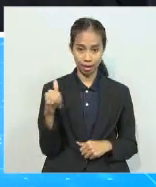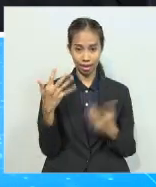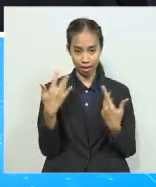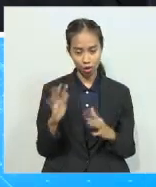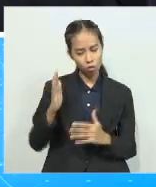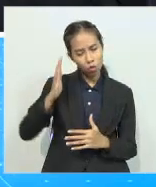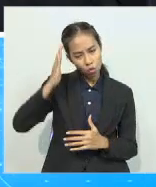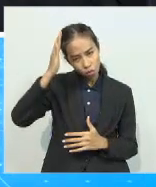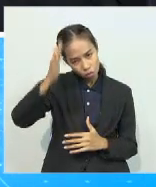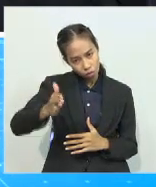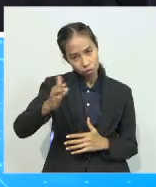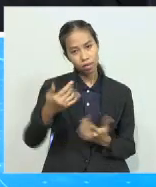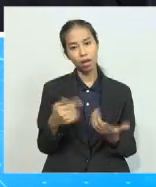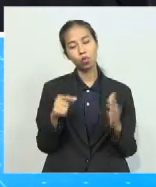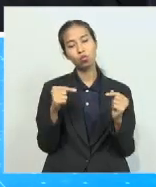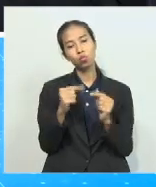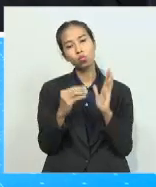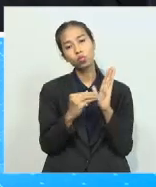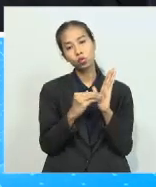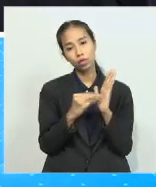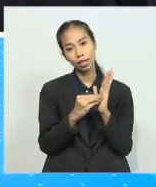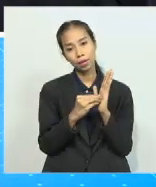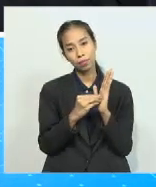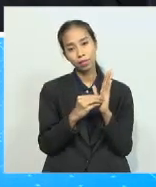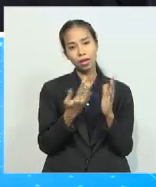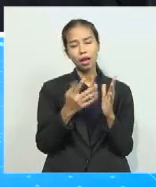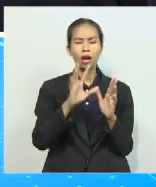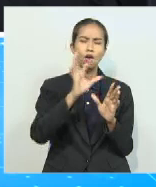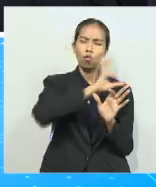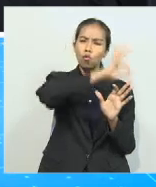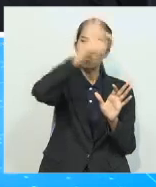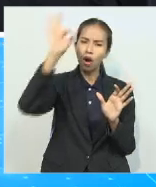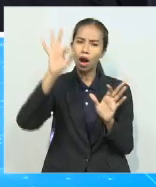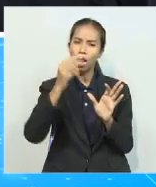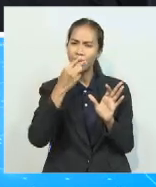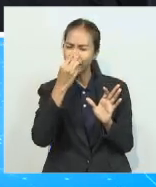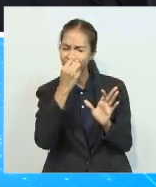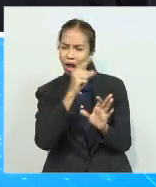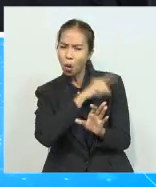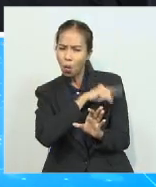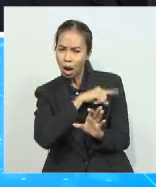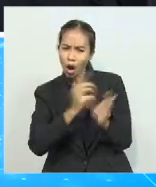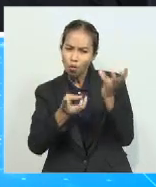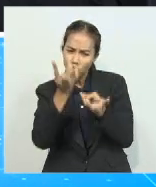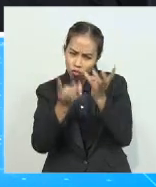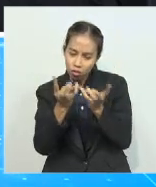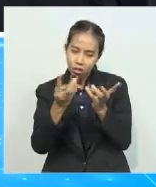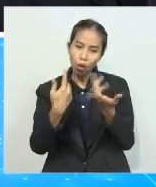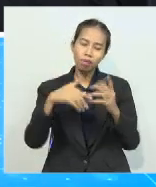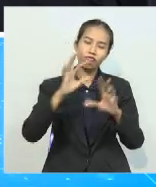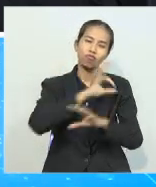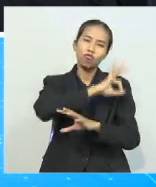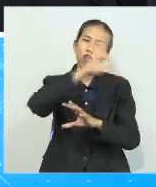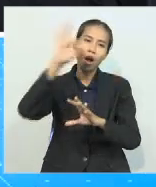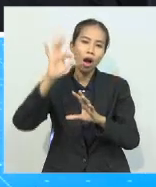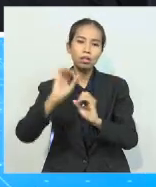ล้วหลังจากนั้นเนี่ยท้องฟ้าอย่างในกรุงเทพมหานครเนี่ยจะใสไหมคะหรือว่าก็จะยังมีบางจุดที่ยังมีฝุ่นละอองแบบเนี้ย